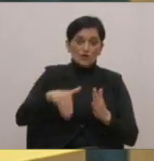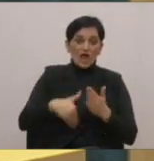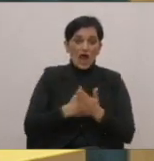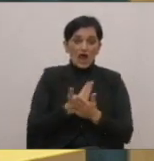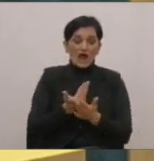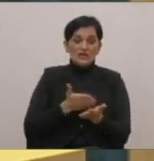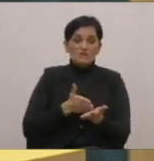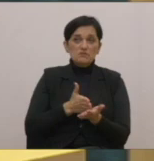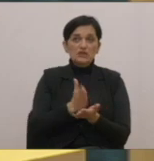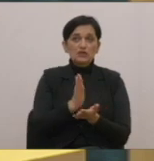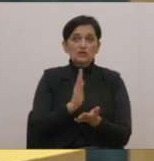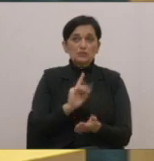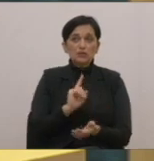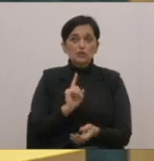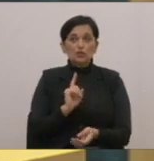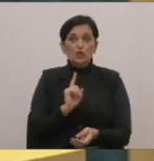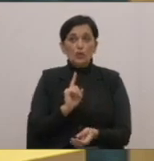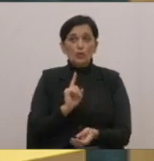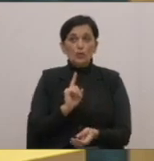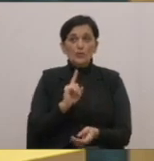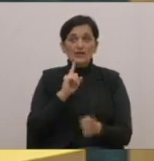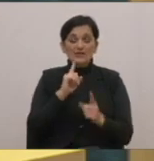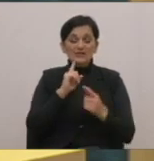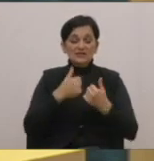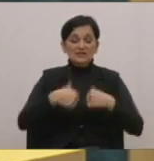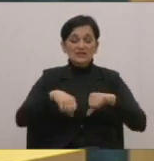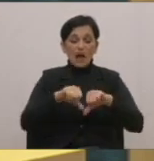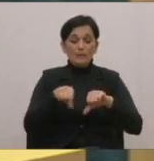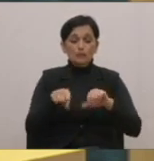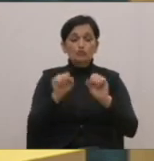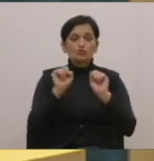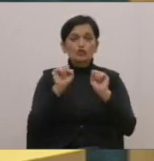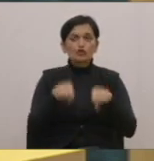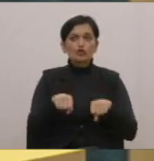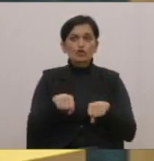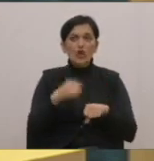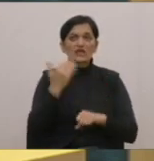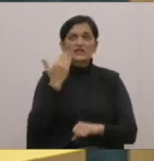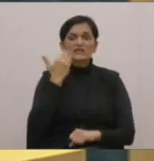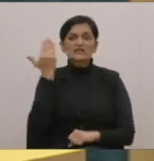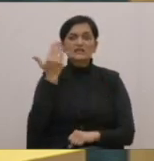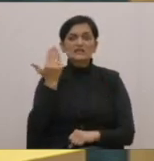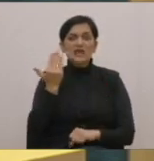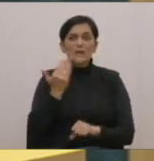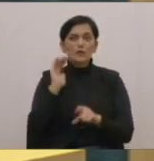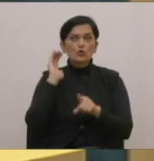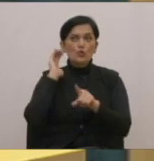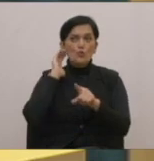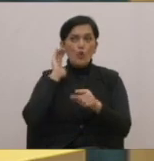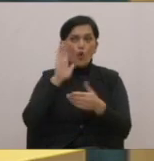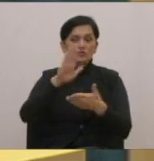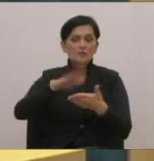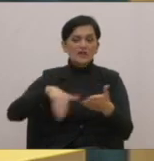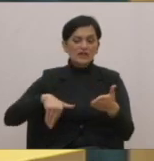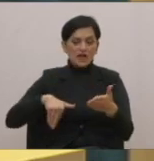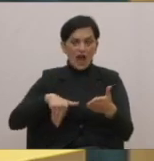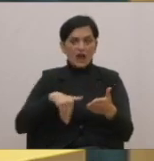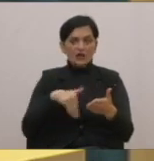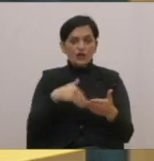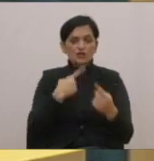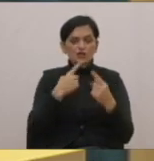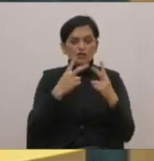პრინციპი, რომ საბჭომ შეძლოს ზეპირი მოსმენის გარეშეც განიხილოს